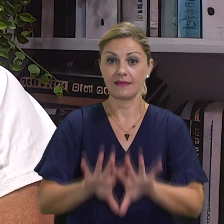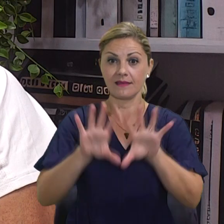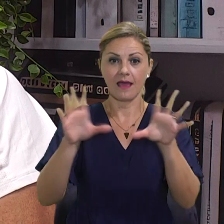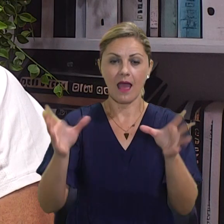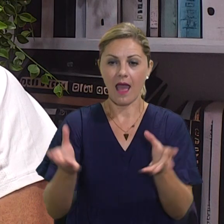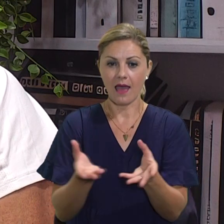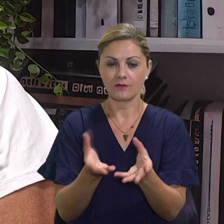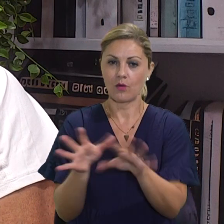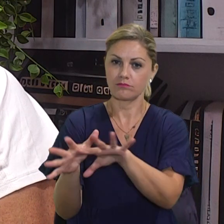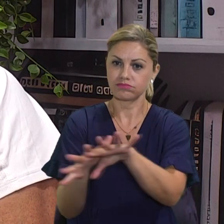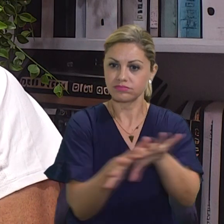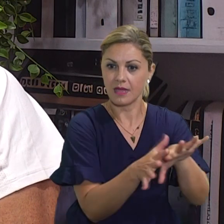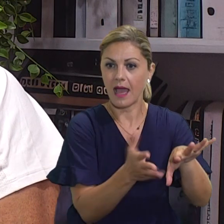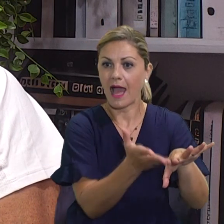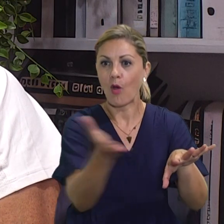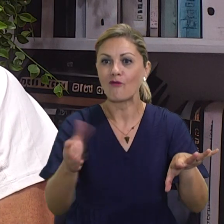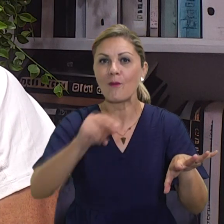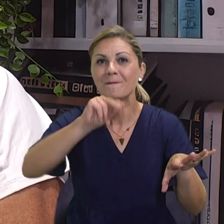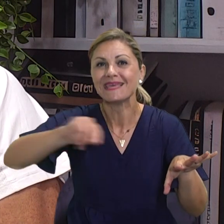ovoga drugoga, to sve spada pod hobije.